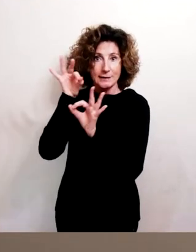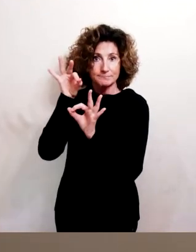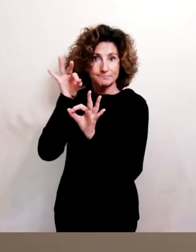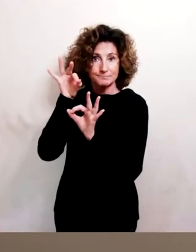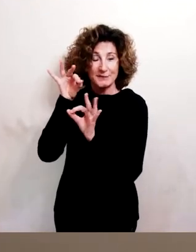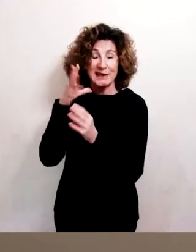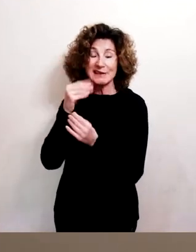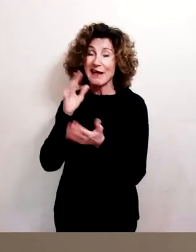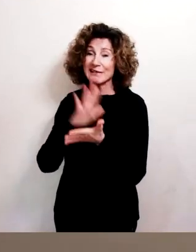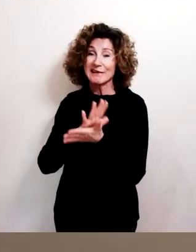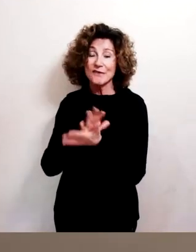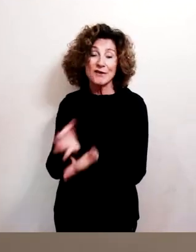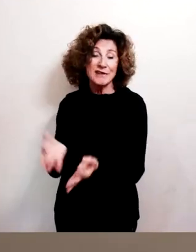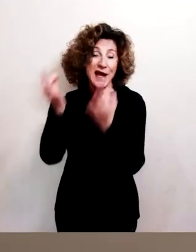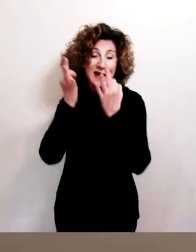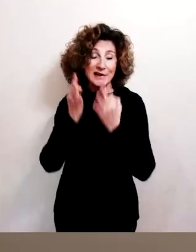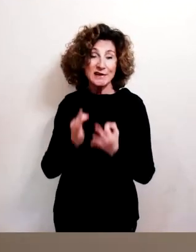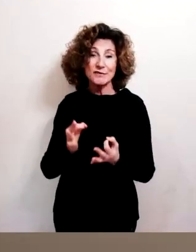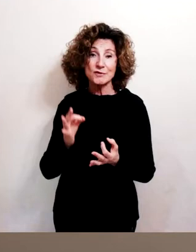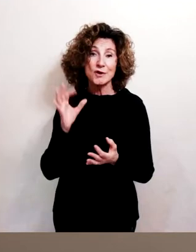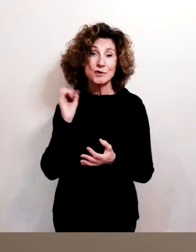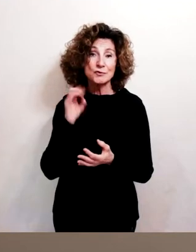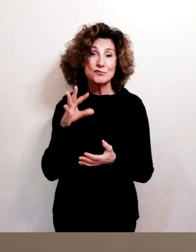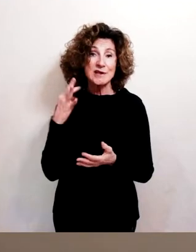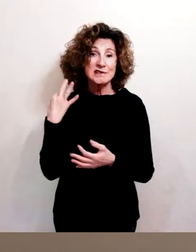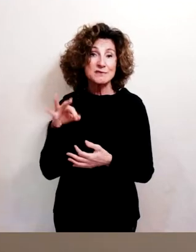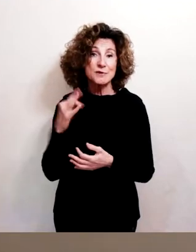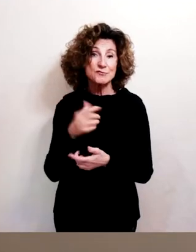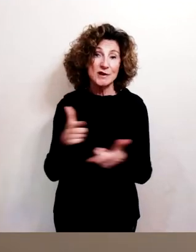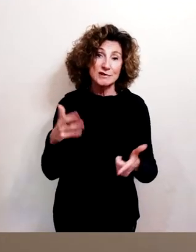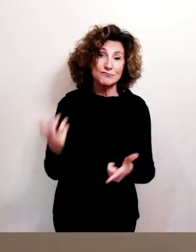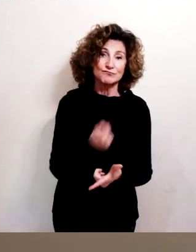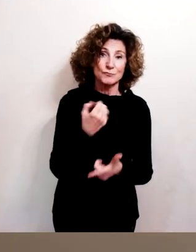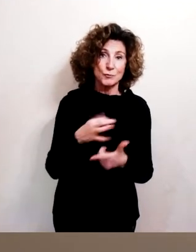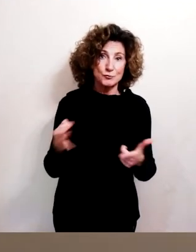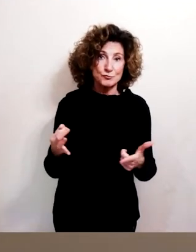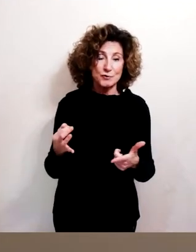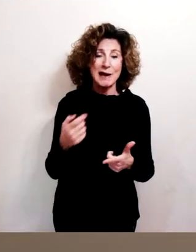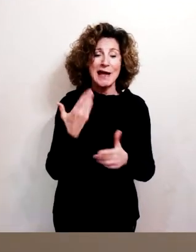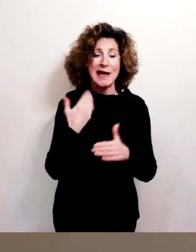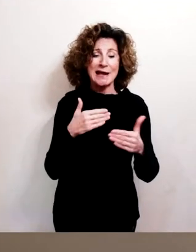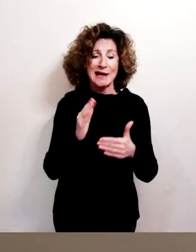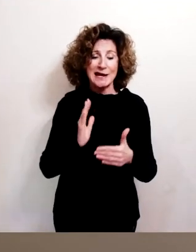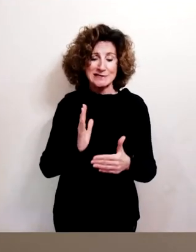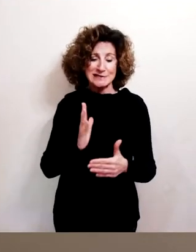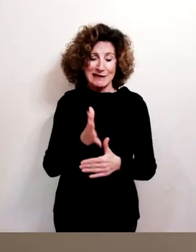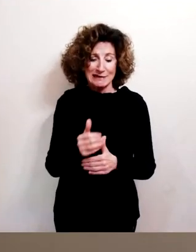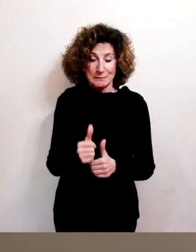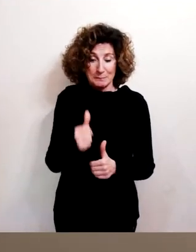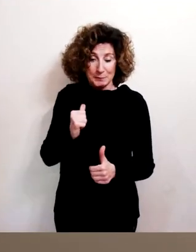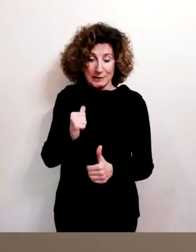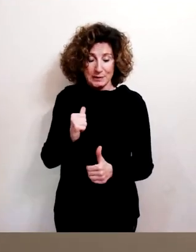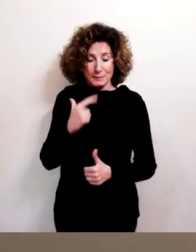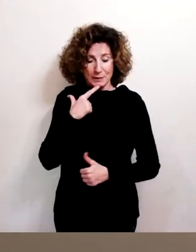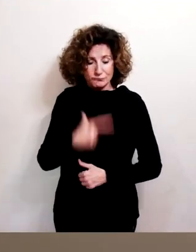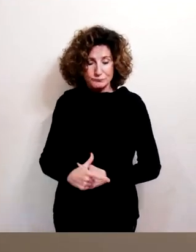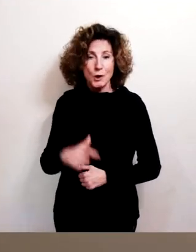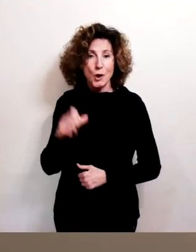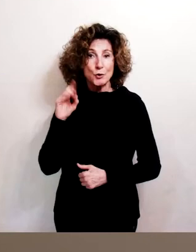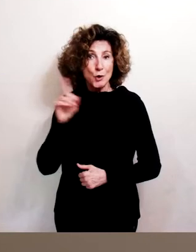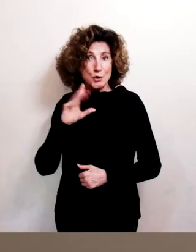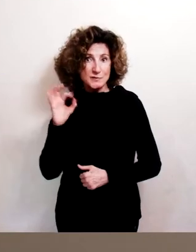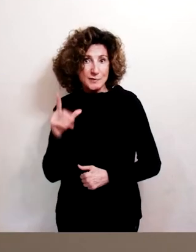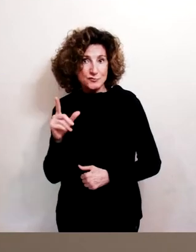arrivano spesso docenti anche non specializzati le dico cosa avviene prima di entrare in classe il docente non